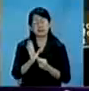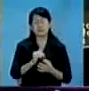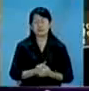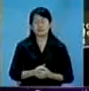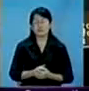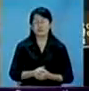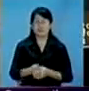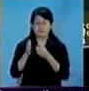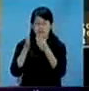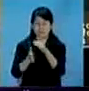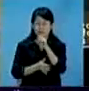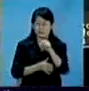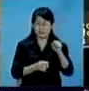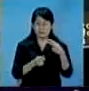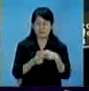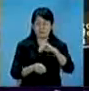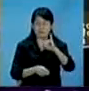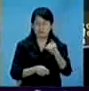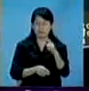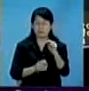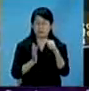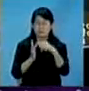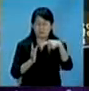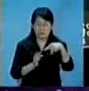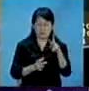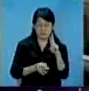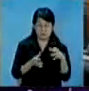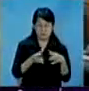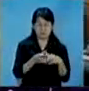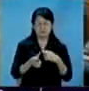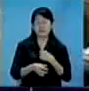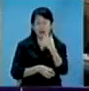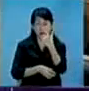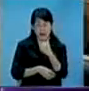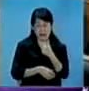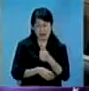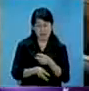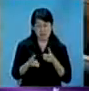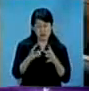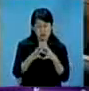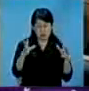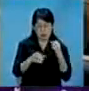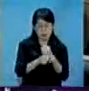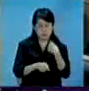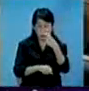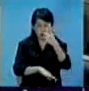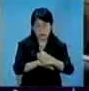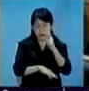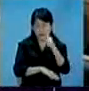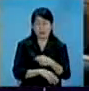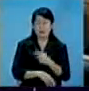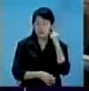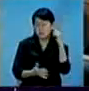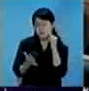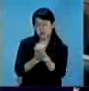านพูดถึงจตุพรพงษ์พันธ์กับกลุ่มนปช.และขบวนการท่านเชื่อโดยสุจริตใจว่านี่คือผู้ก่อการร้